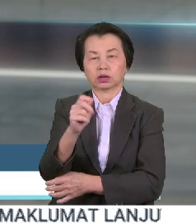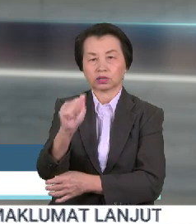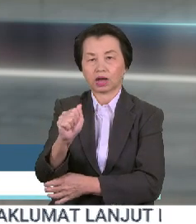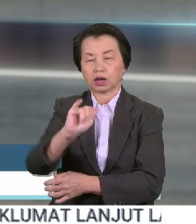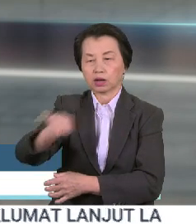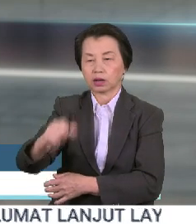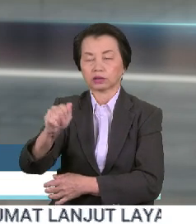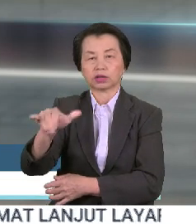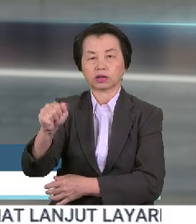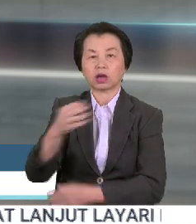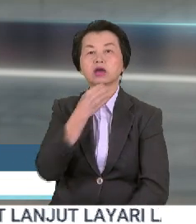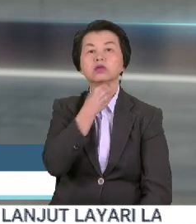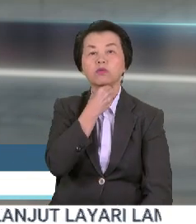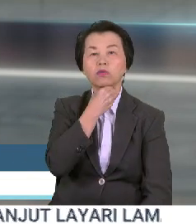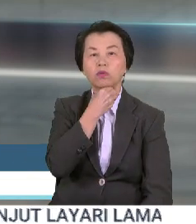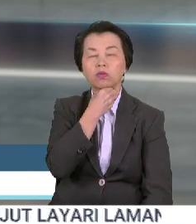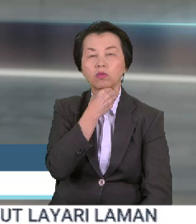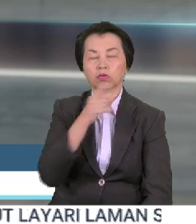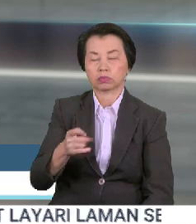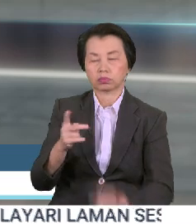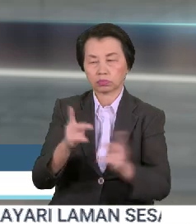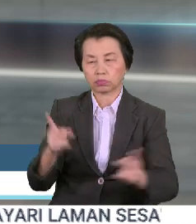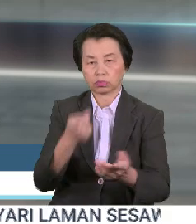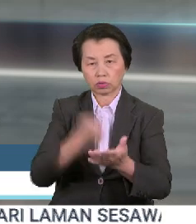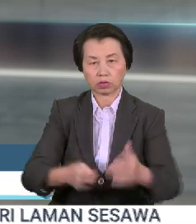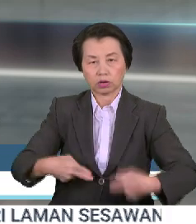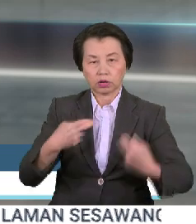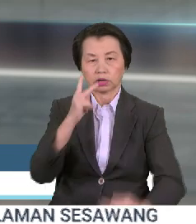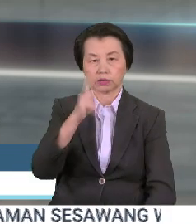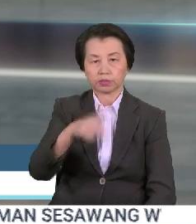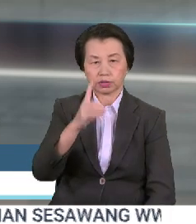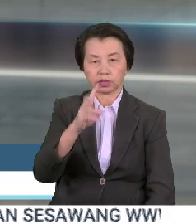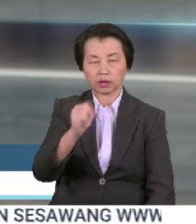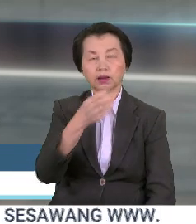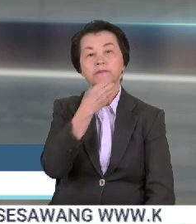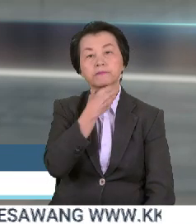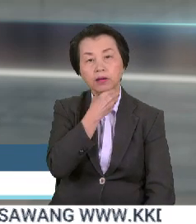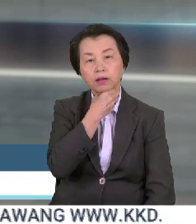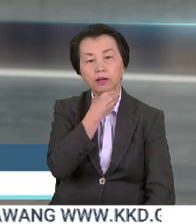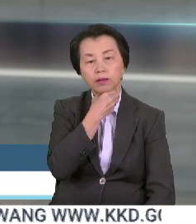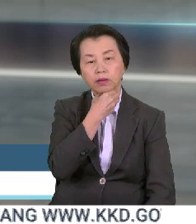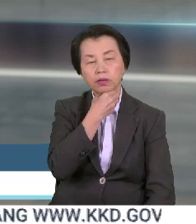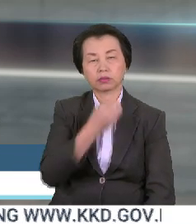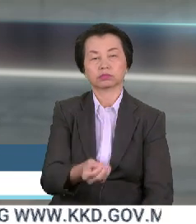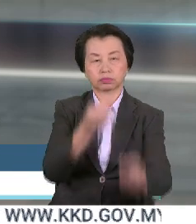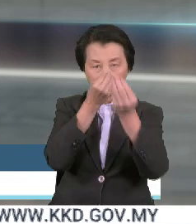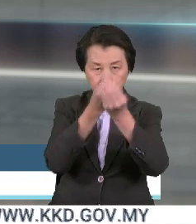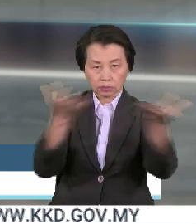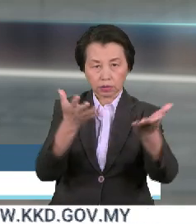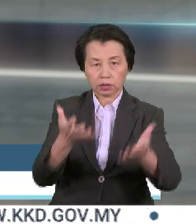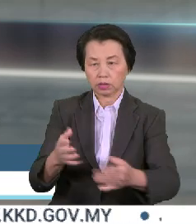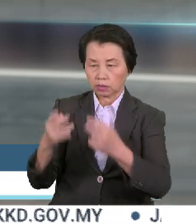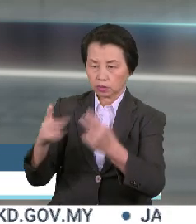pengarah kemunculan perdagangan dalam negeri dan kosari hidup Ki pdn perak Datuk Kamaludin Ismail memaklumkan